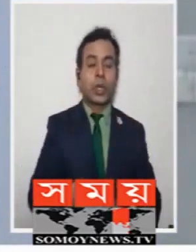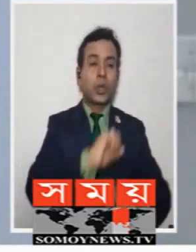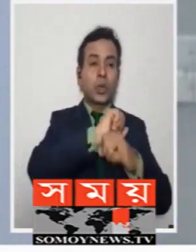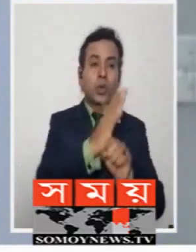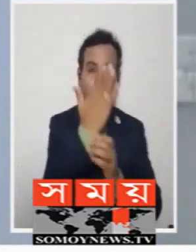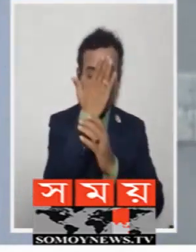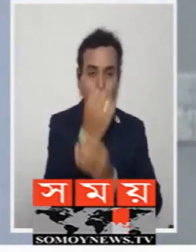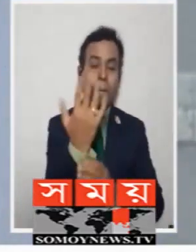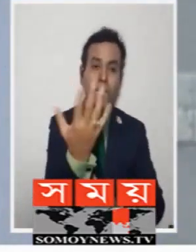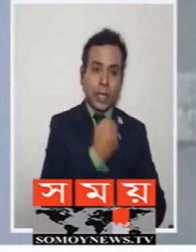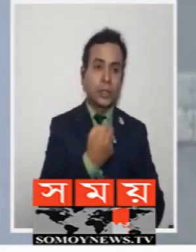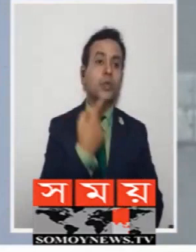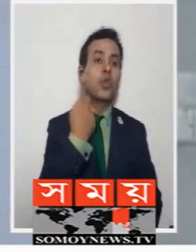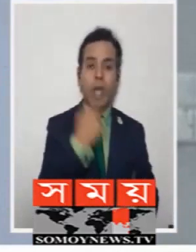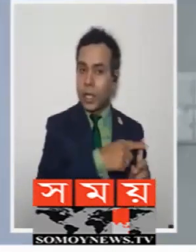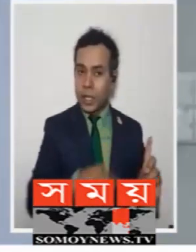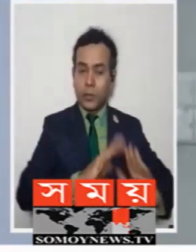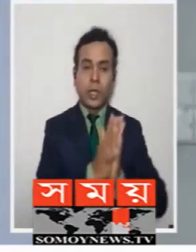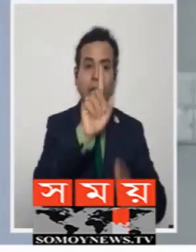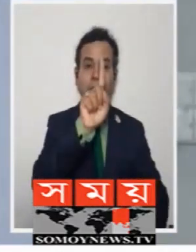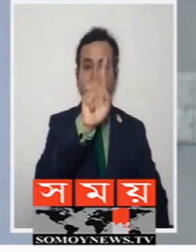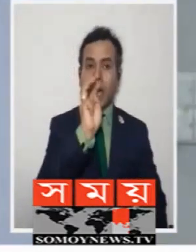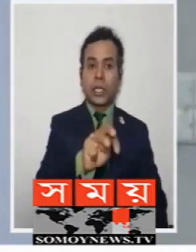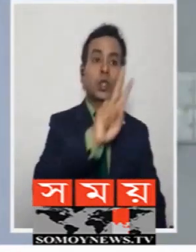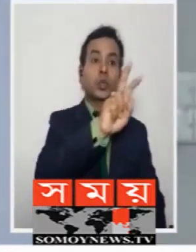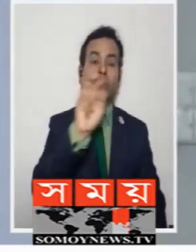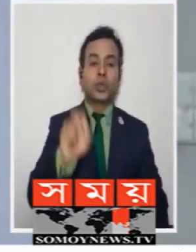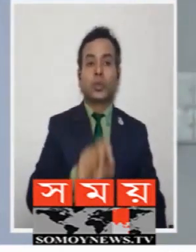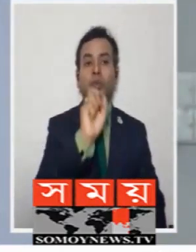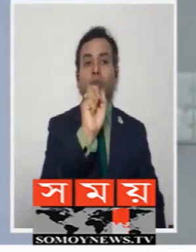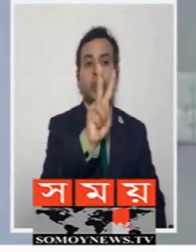1,202 জন। এটাও গত 24 ঘন্টার মধ্যে সর্বাধিক